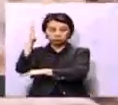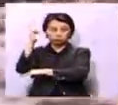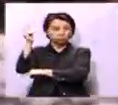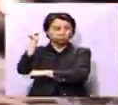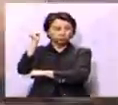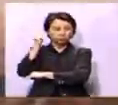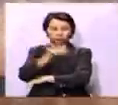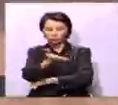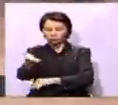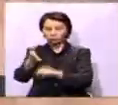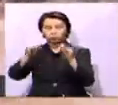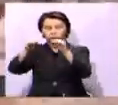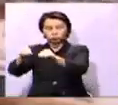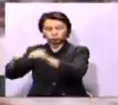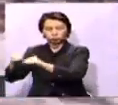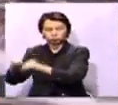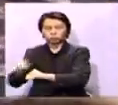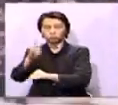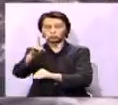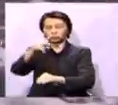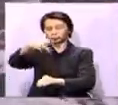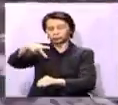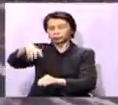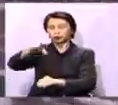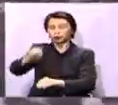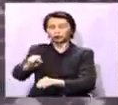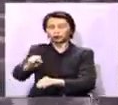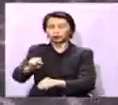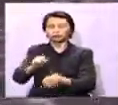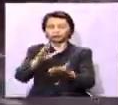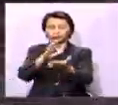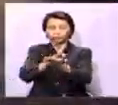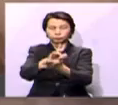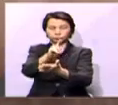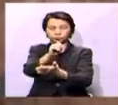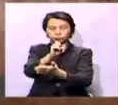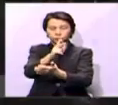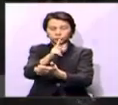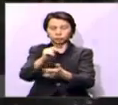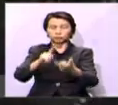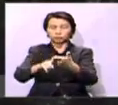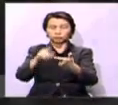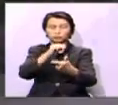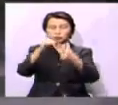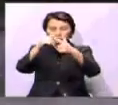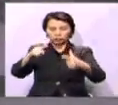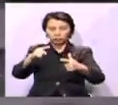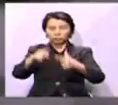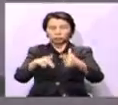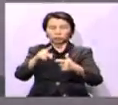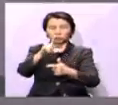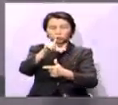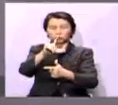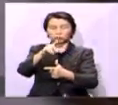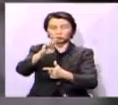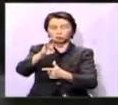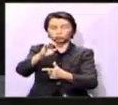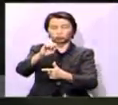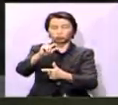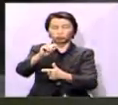tadi. Mereka ditempatkan di dua PPS iaitu SK Tekek, Tioman dan Dewan Orang Ramai Leban Condong.